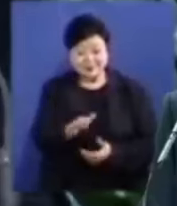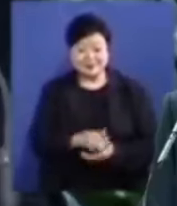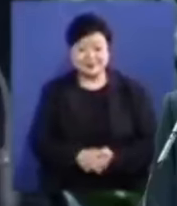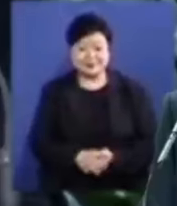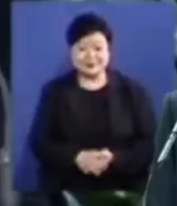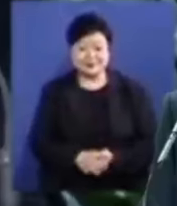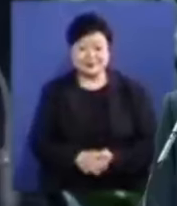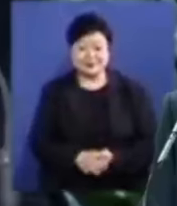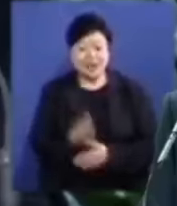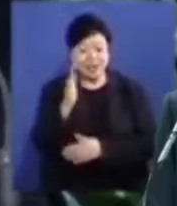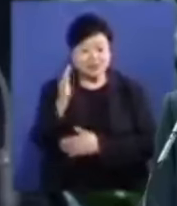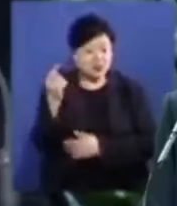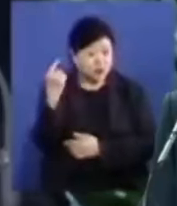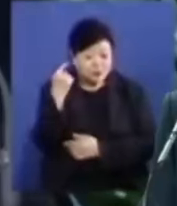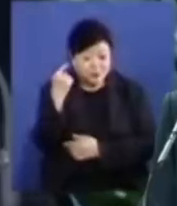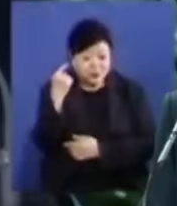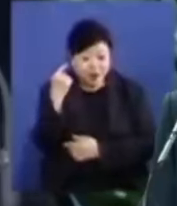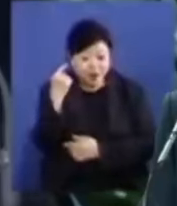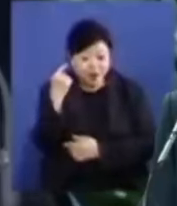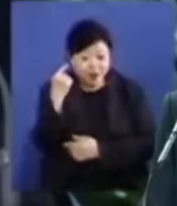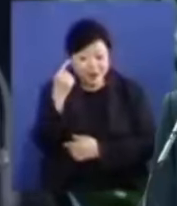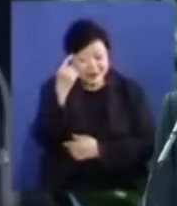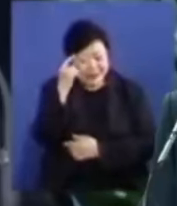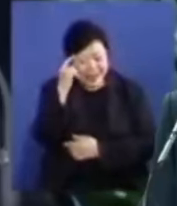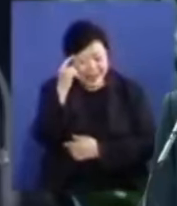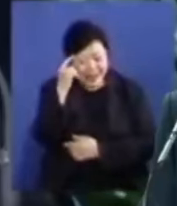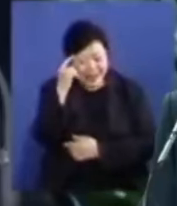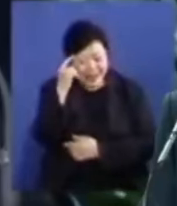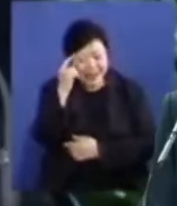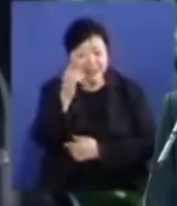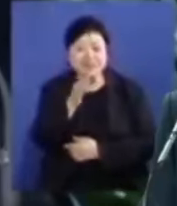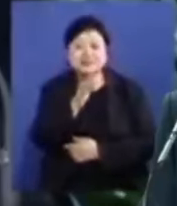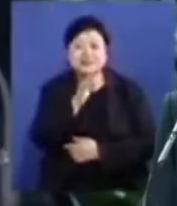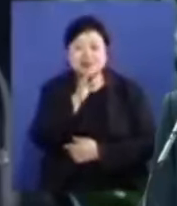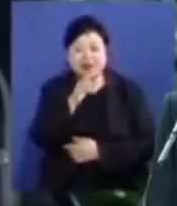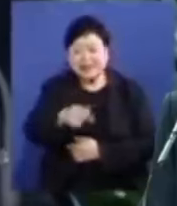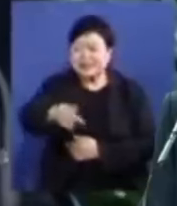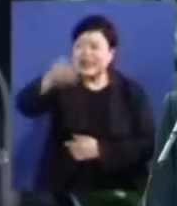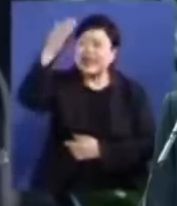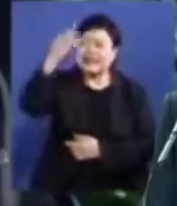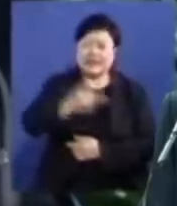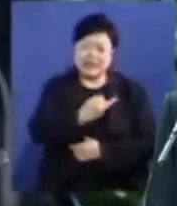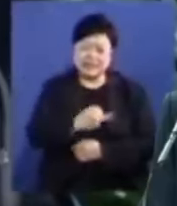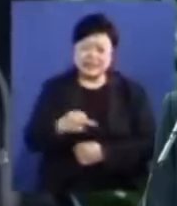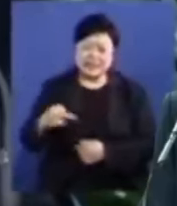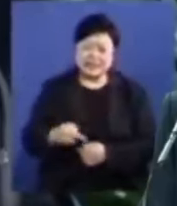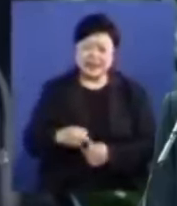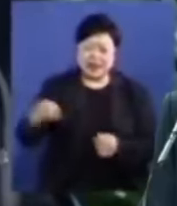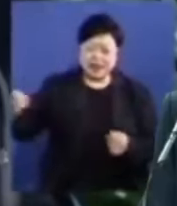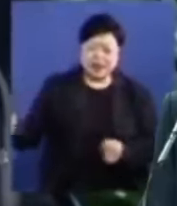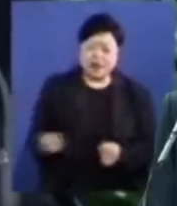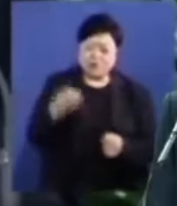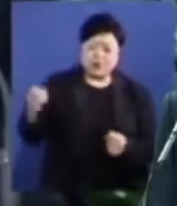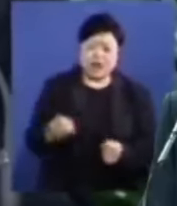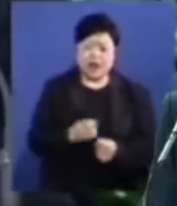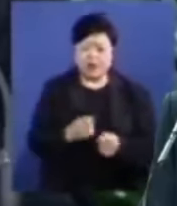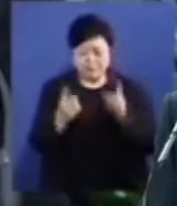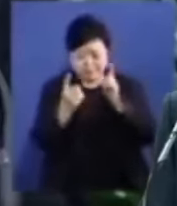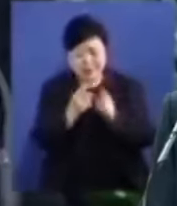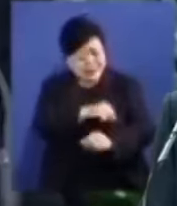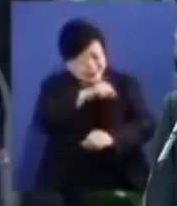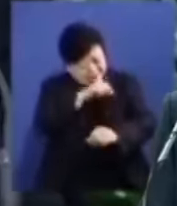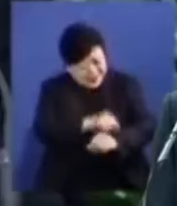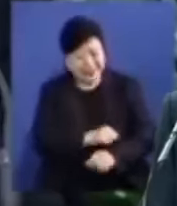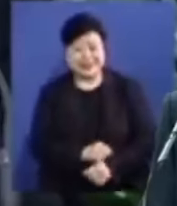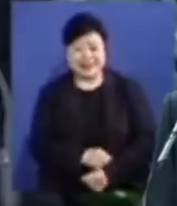그 설교를 들으면서 내가 생각을, 참 옛날에 제 아들이 풍랑 만난 거 잘했구나. 그때